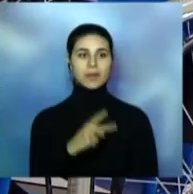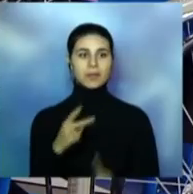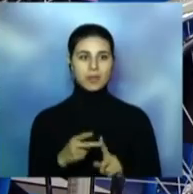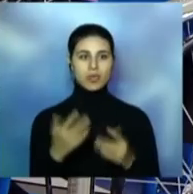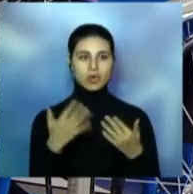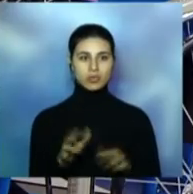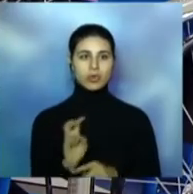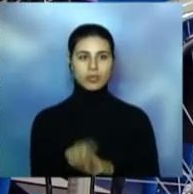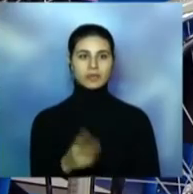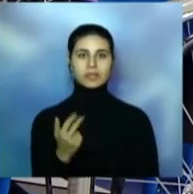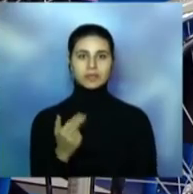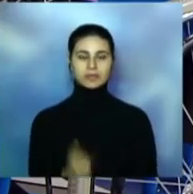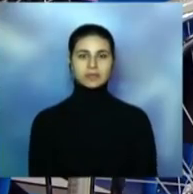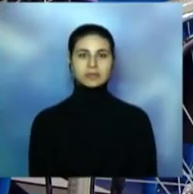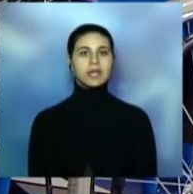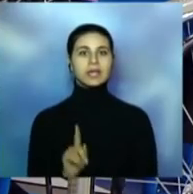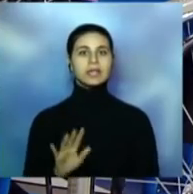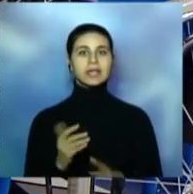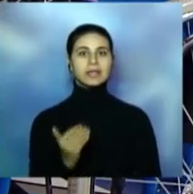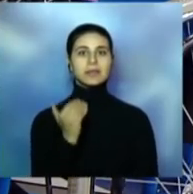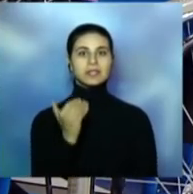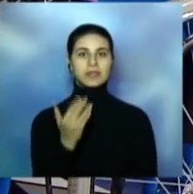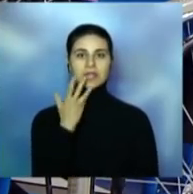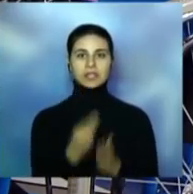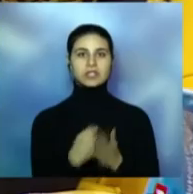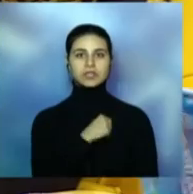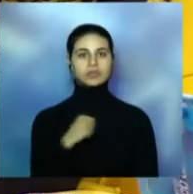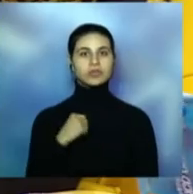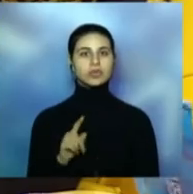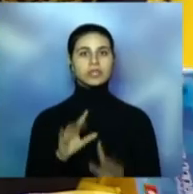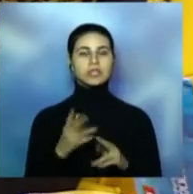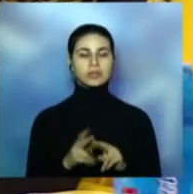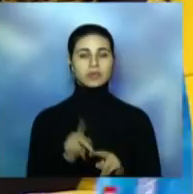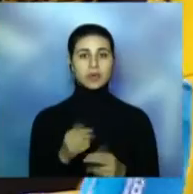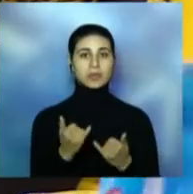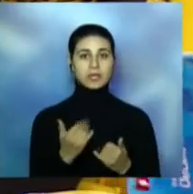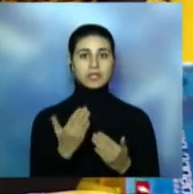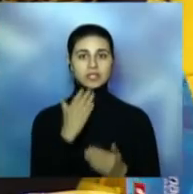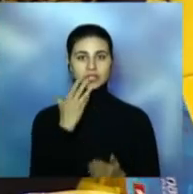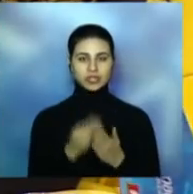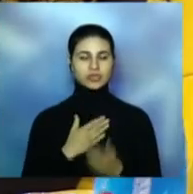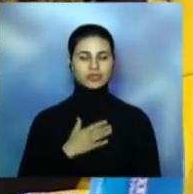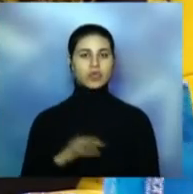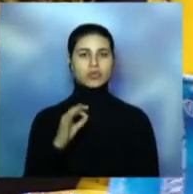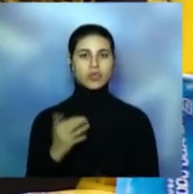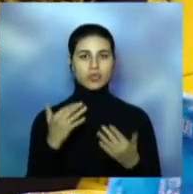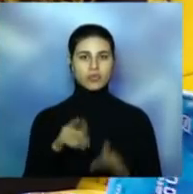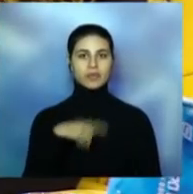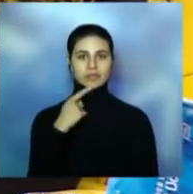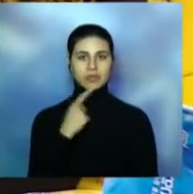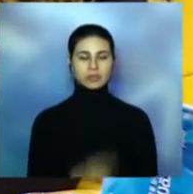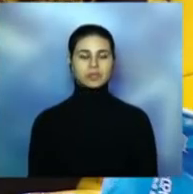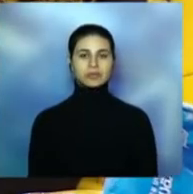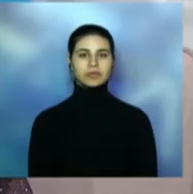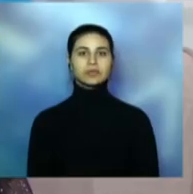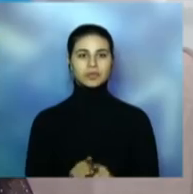მეორედ ასევე წელს, რა ხდება თქვენთან? თქვენს თვითშეფასებაში რა ხდება? იმიტომ რომ დღეს ჩვენ ამაზე ვისაუბრეთ. მეც